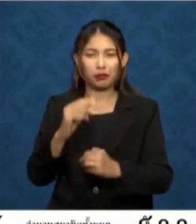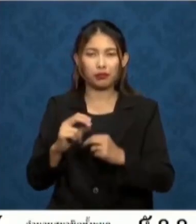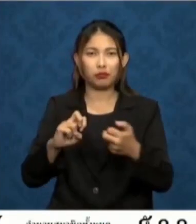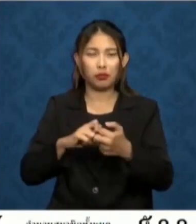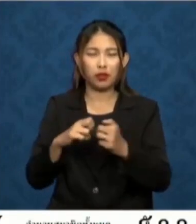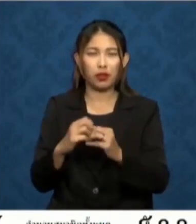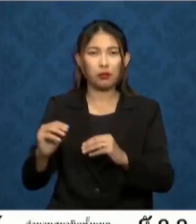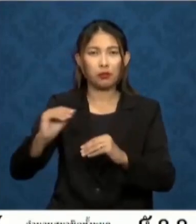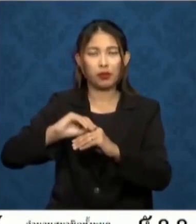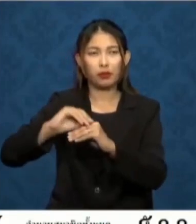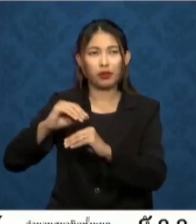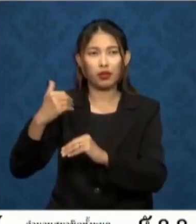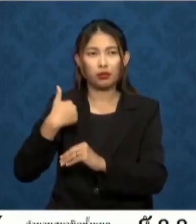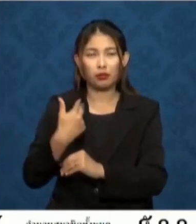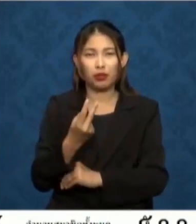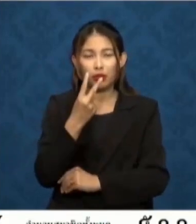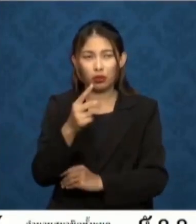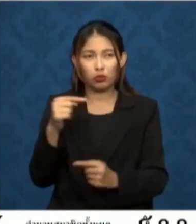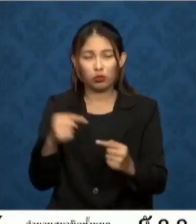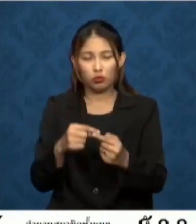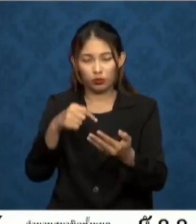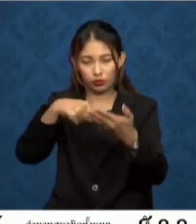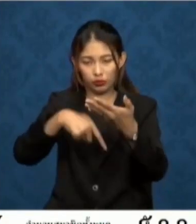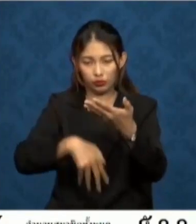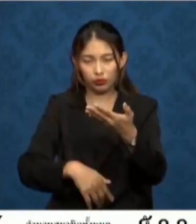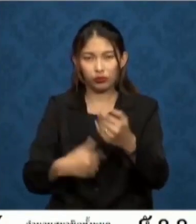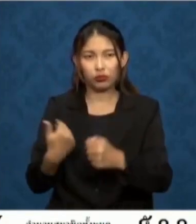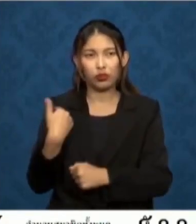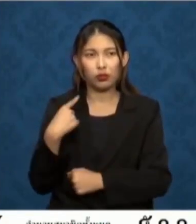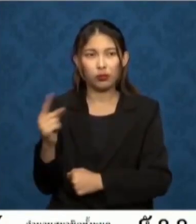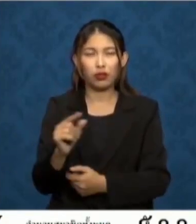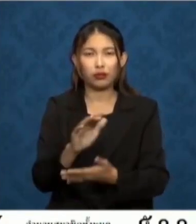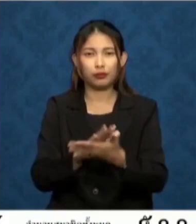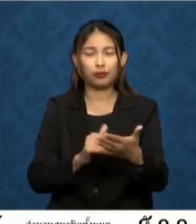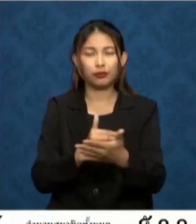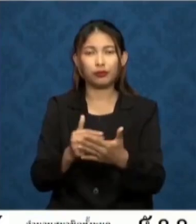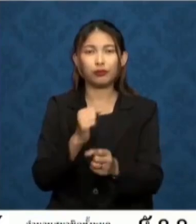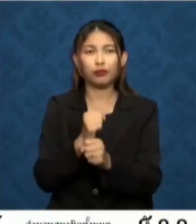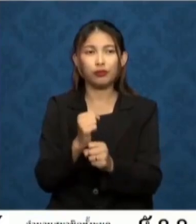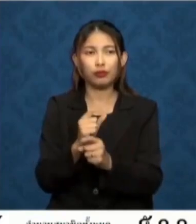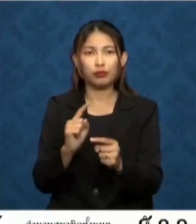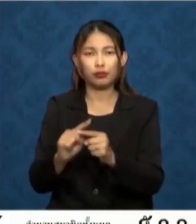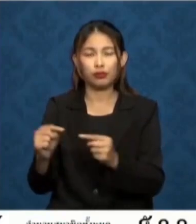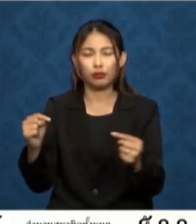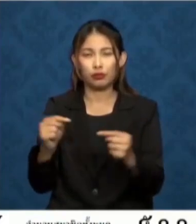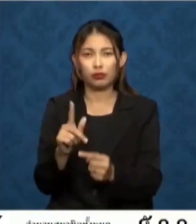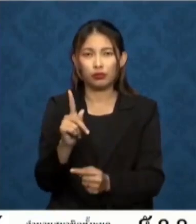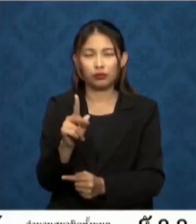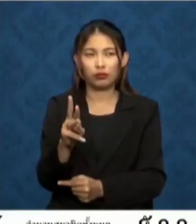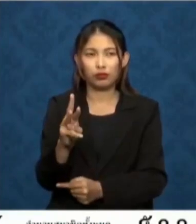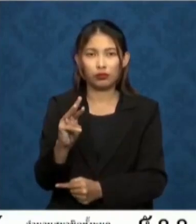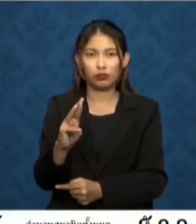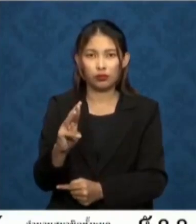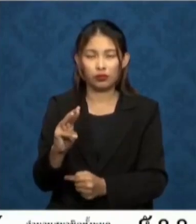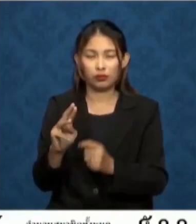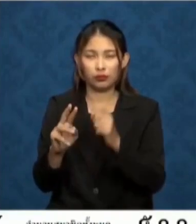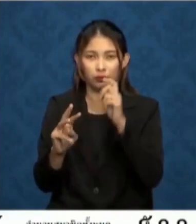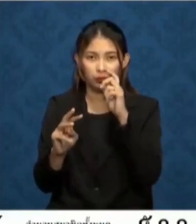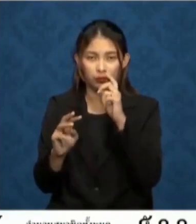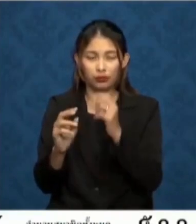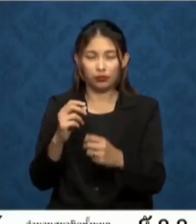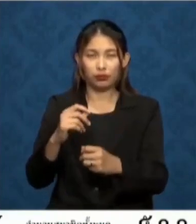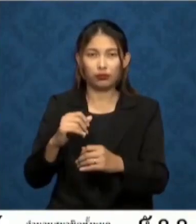านที่เคารพครับเมื่อพลิกดูในสาระทั้งงบประมาณและแผนของกรมเจ้าท่าแล้วนั้นผมชักน่าเป็นห่วงครับว่า